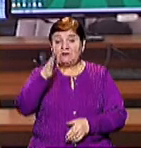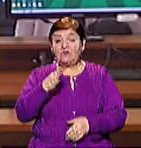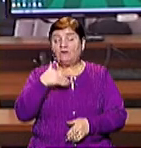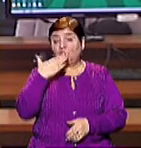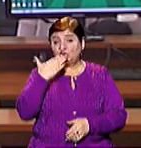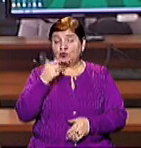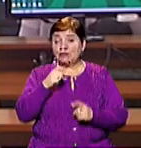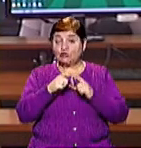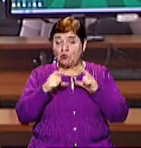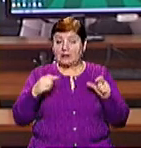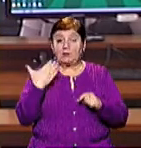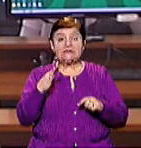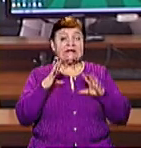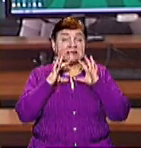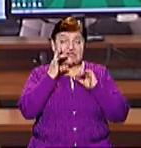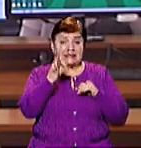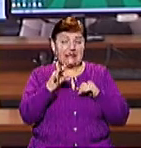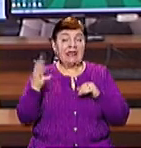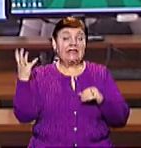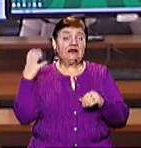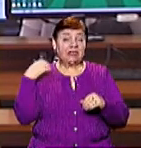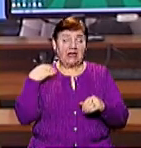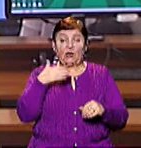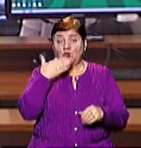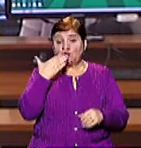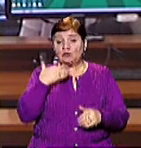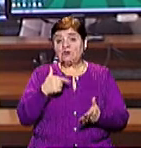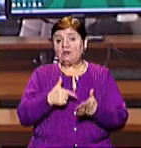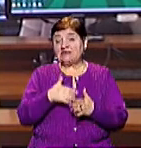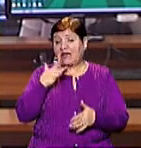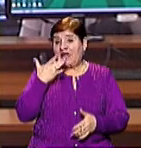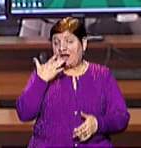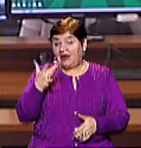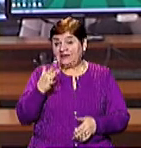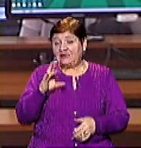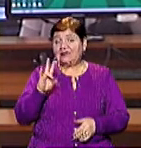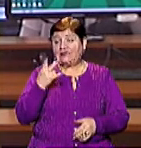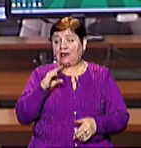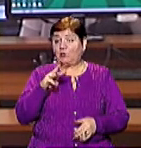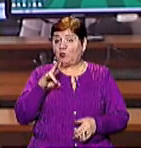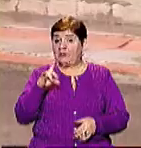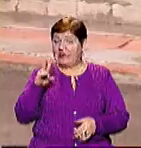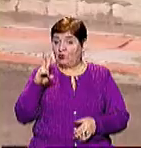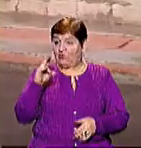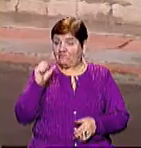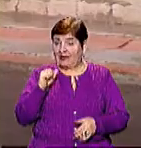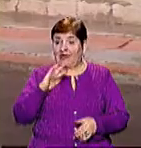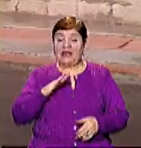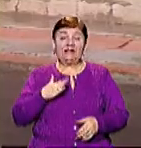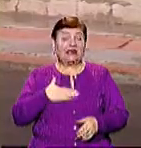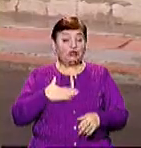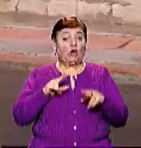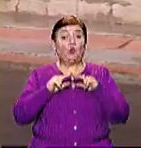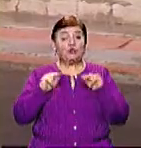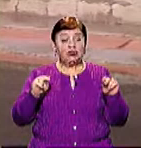ужгородських школах. Про це розповіла начальниця управління освіти Ужгородської міськради Наталія Мухомедянова. Наші